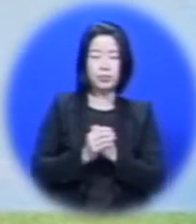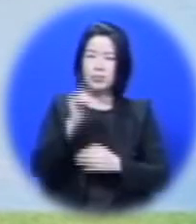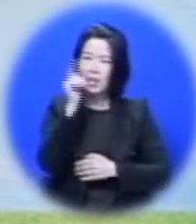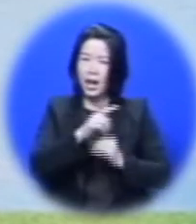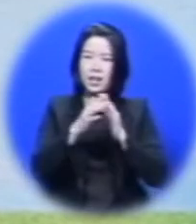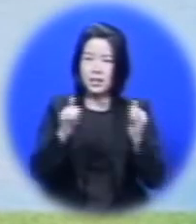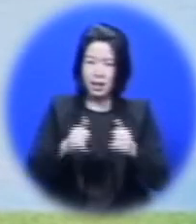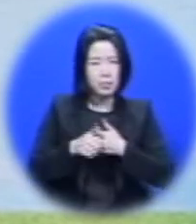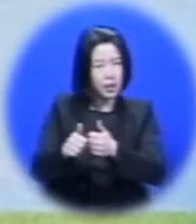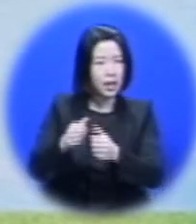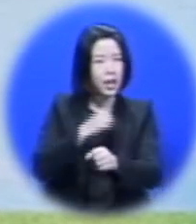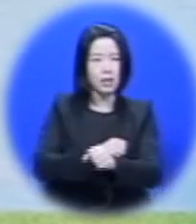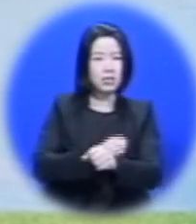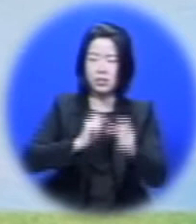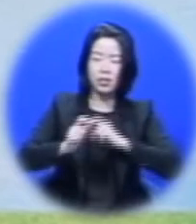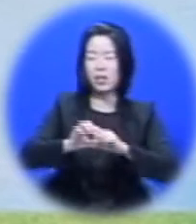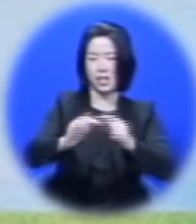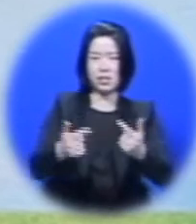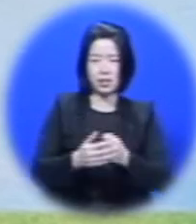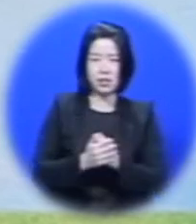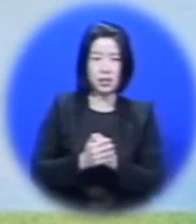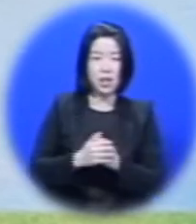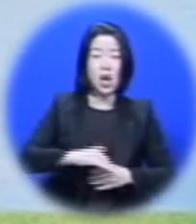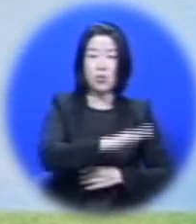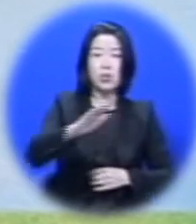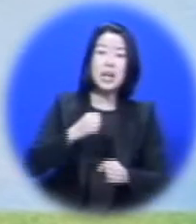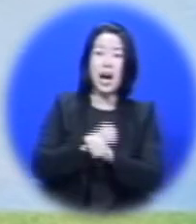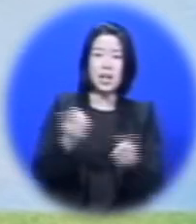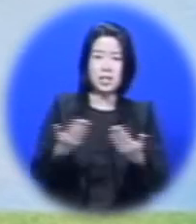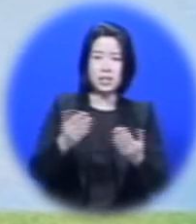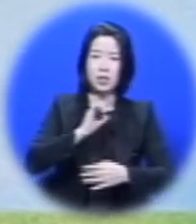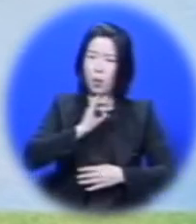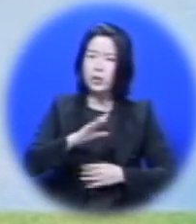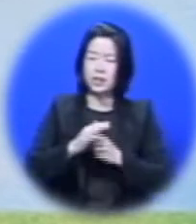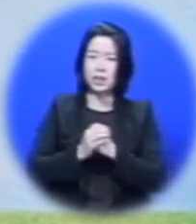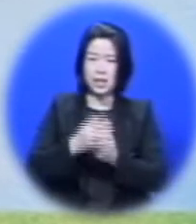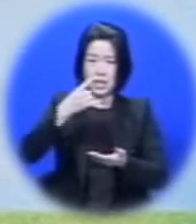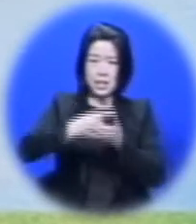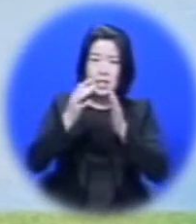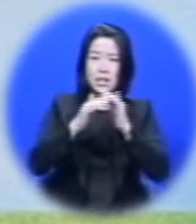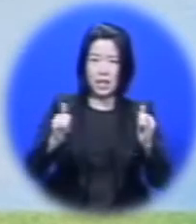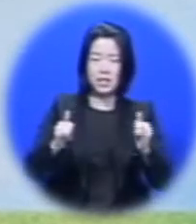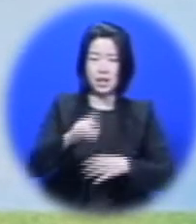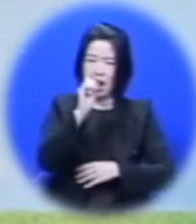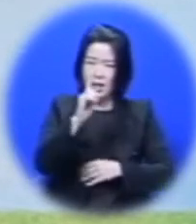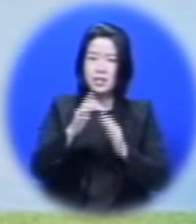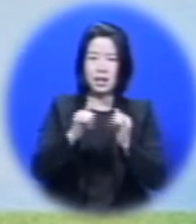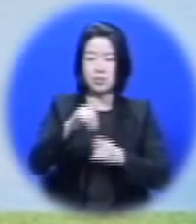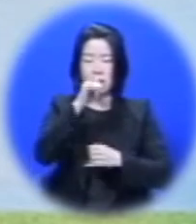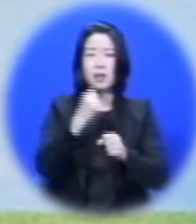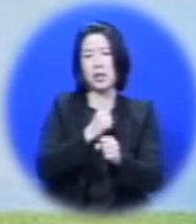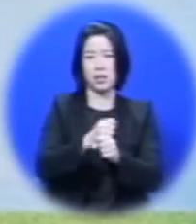악한 사람 따라 할 건 더 아니지요. 우리가 할 일은 오직 의인 한 사람이라도 있게 하는